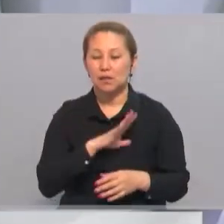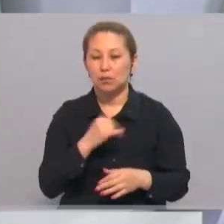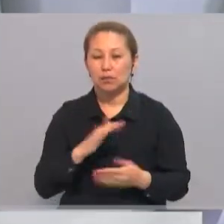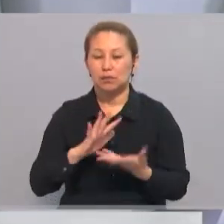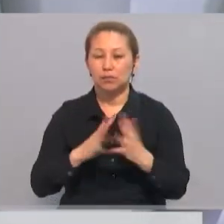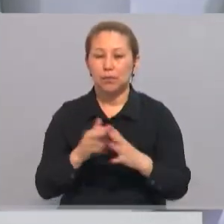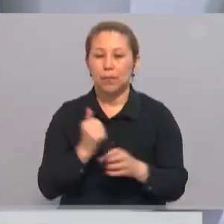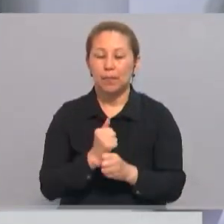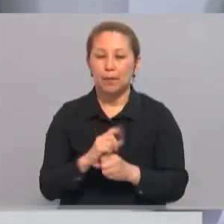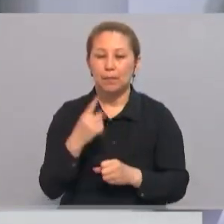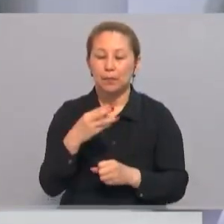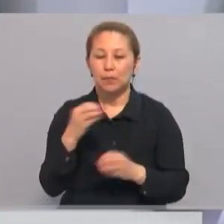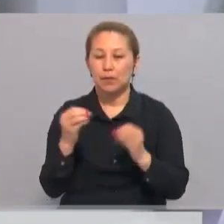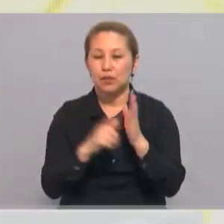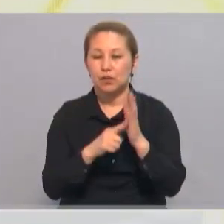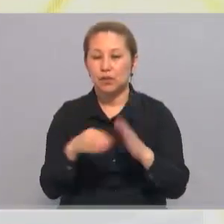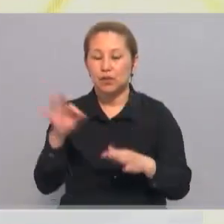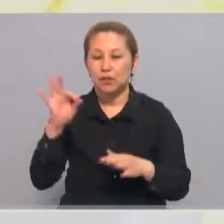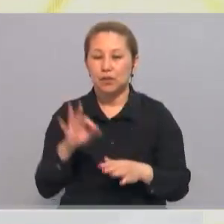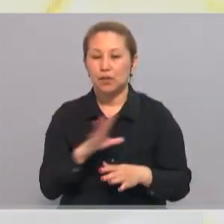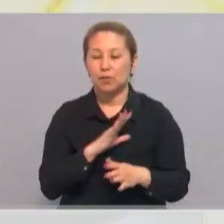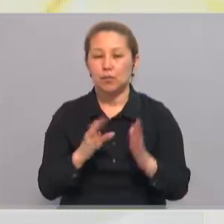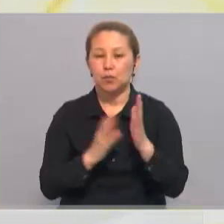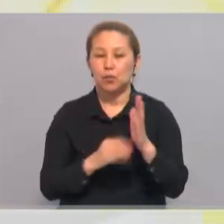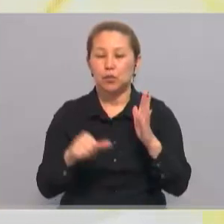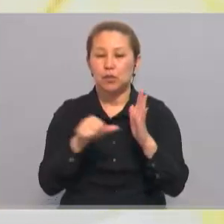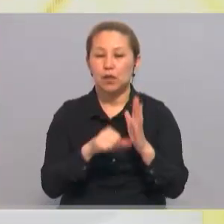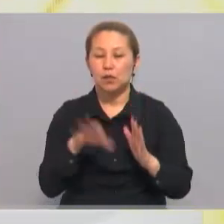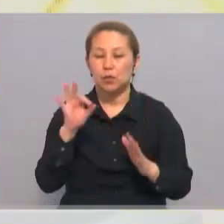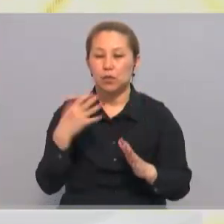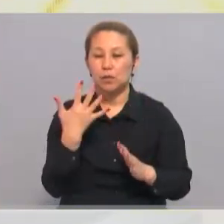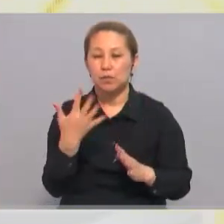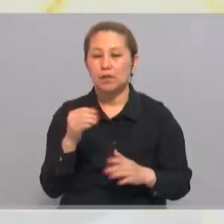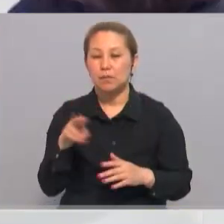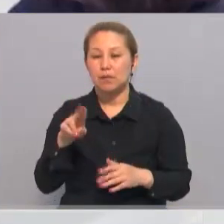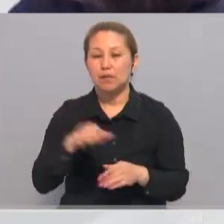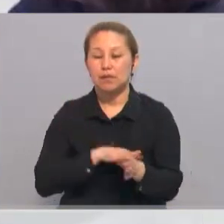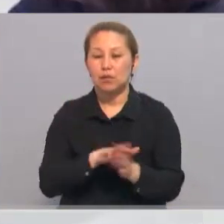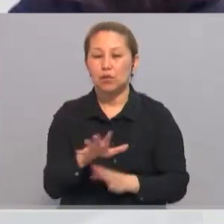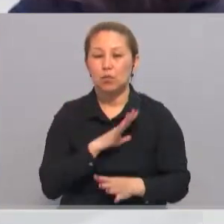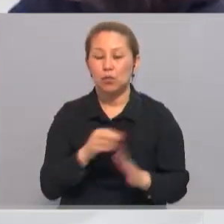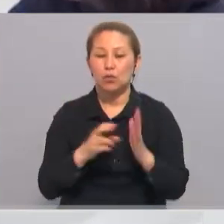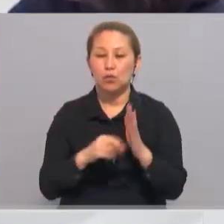ауыл шаруашылығы өнімі 1,7 есеге артып, 906,5 миллиард теңгені құрады.